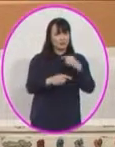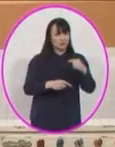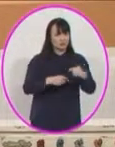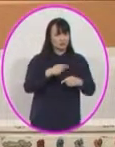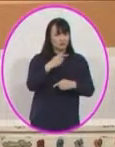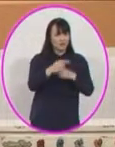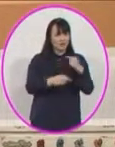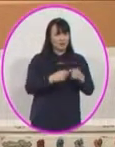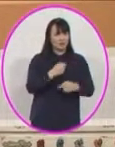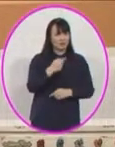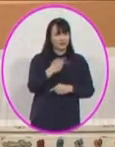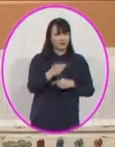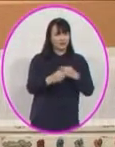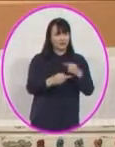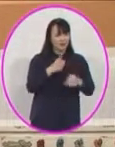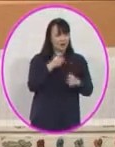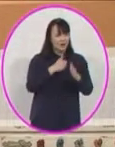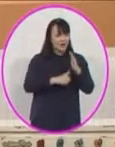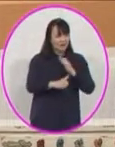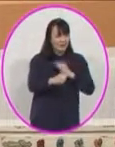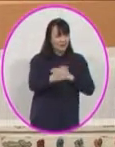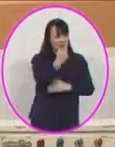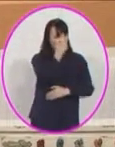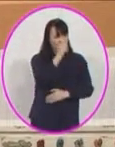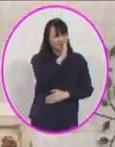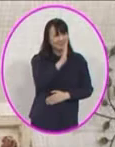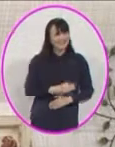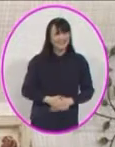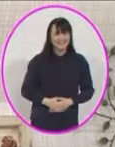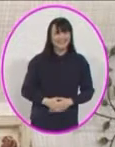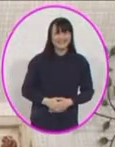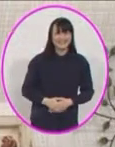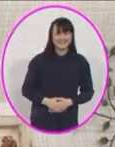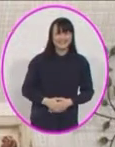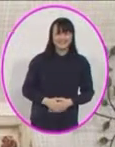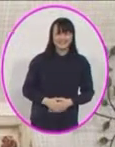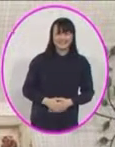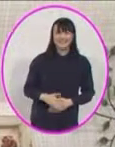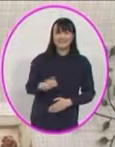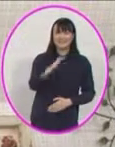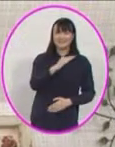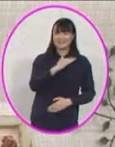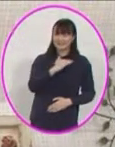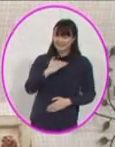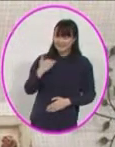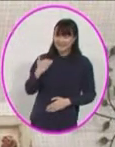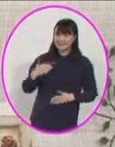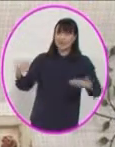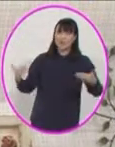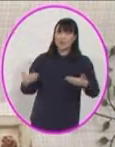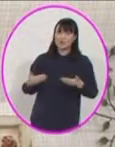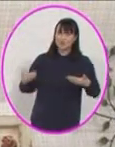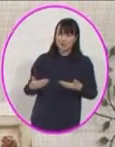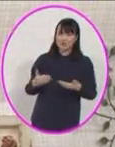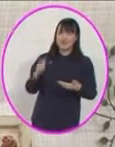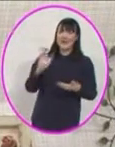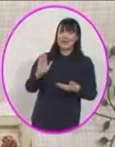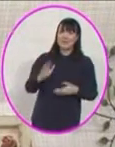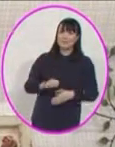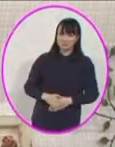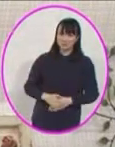場合も何かあるんですかね派遣派遣放送ですよねあのそれであの私たちの事業の一つなんですけれど